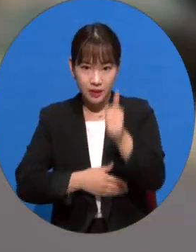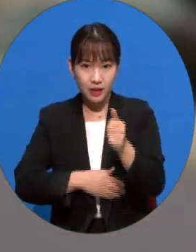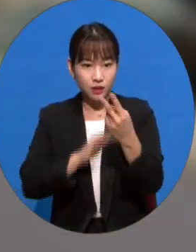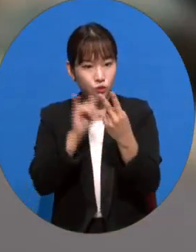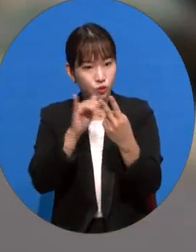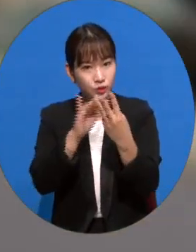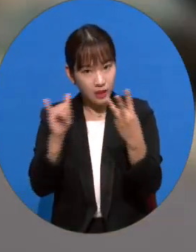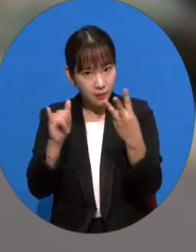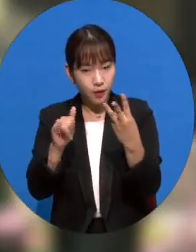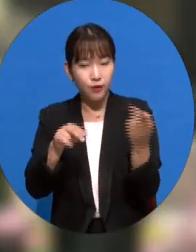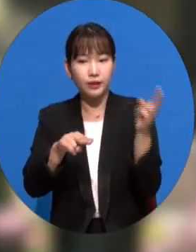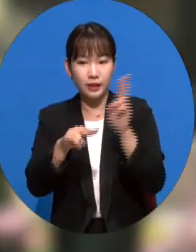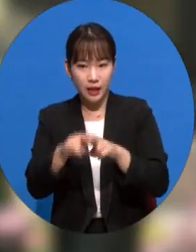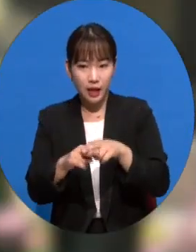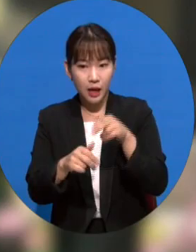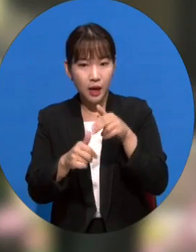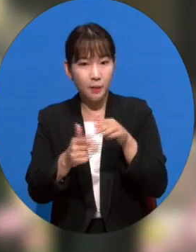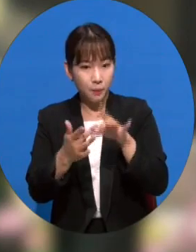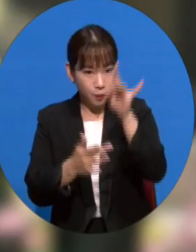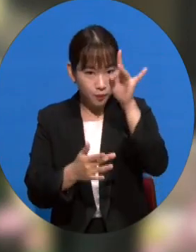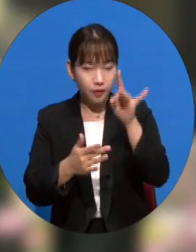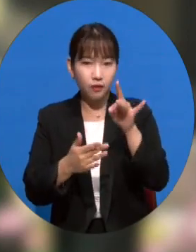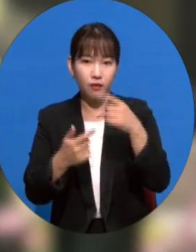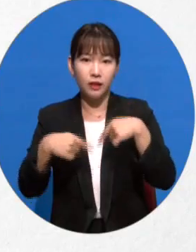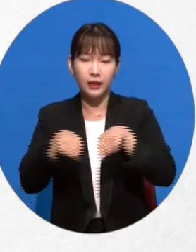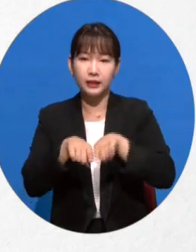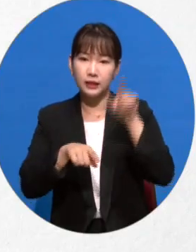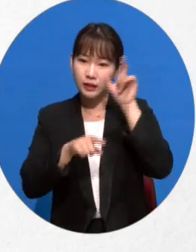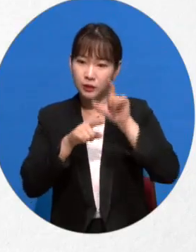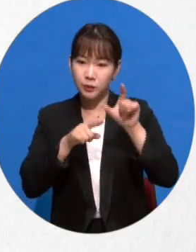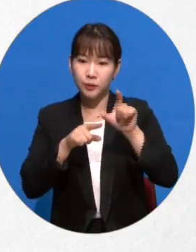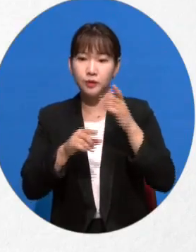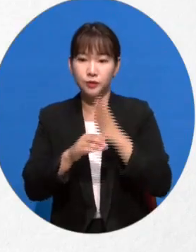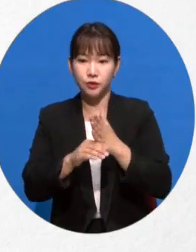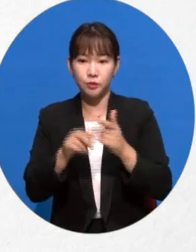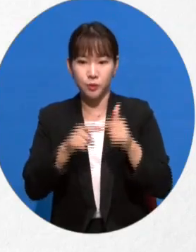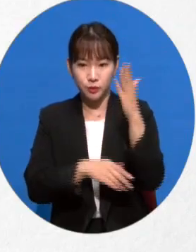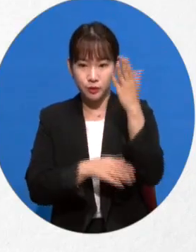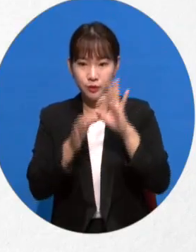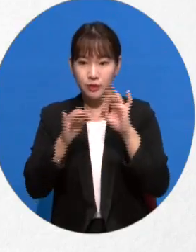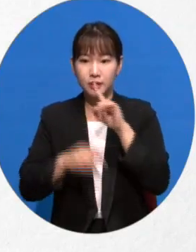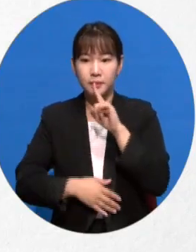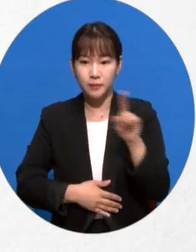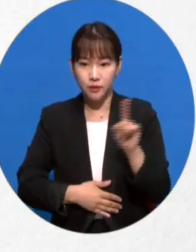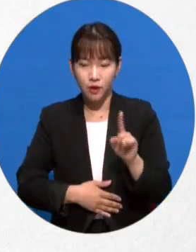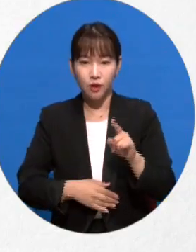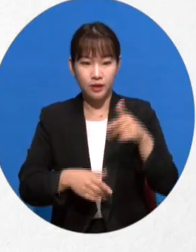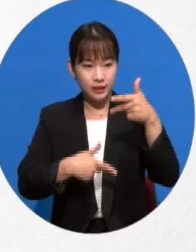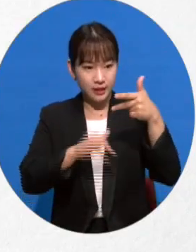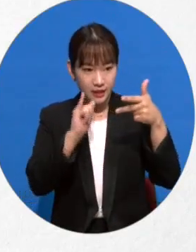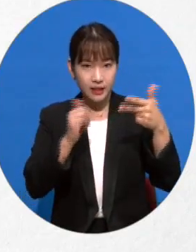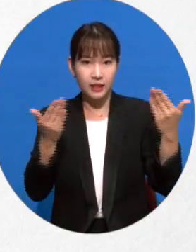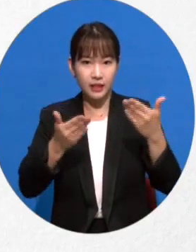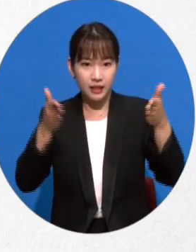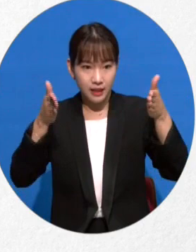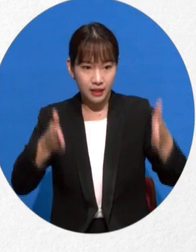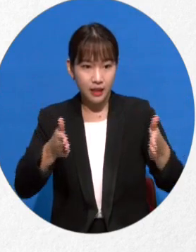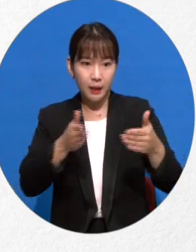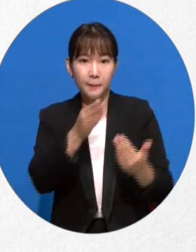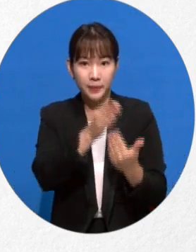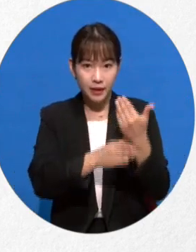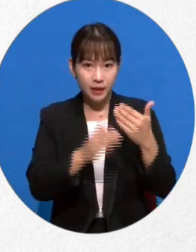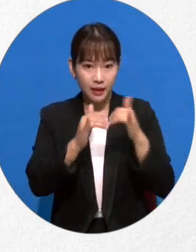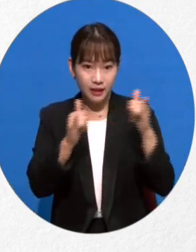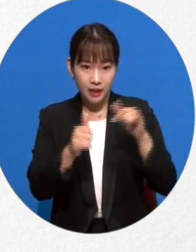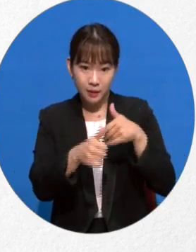자리를 채우는 인사도 함께 검토되고 있습니다. 목포시 관계자는 민선 7기 임기 안에 발생한